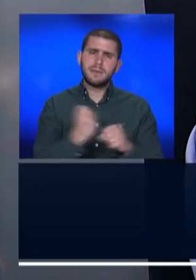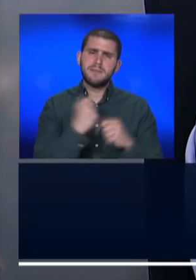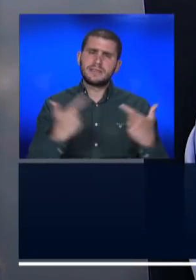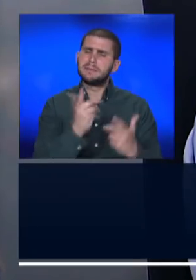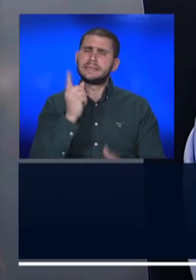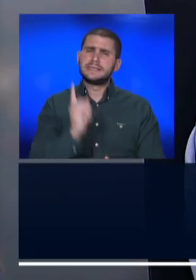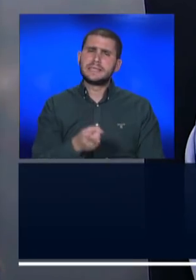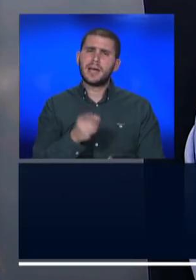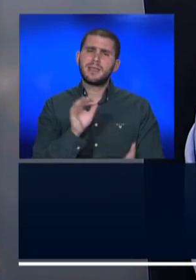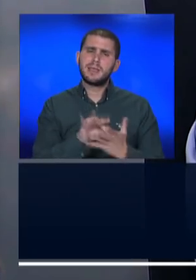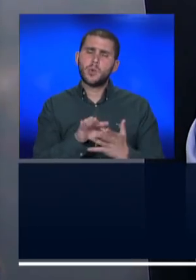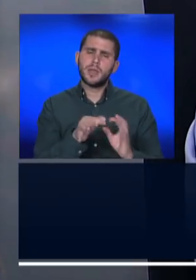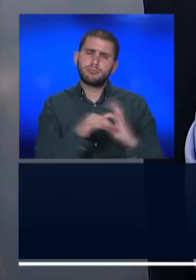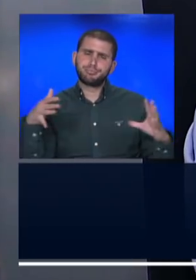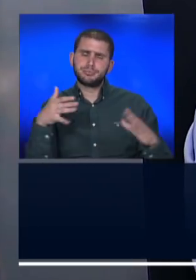היציאה?